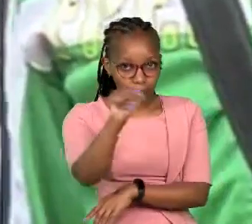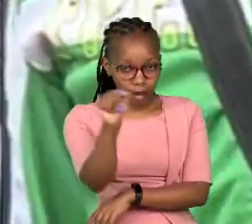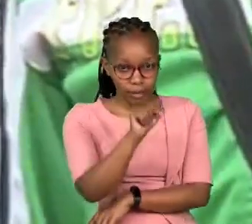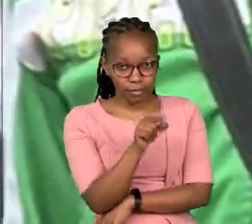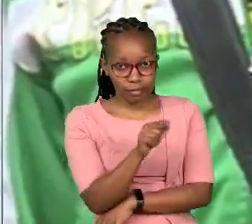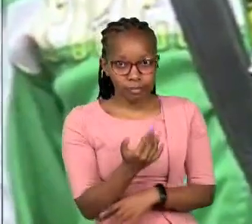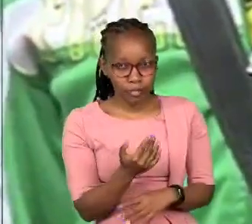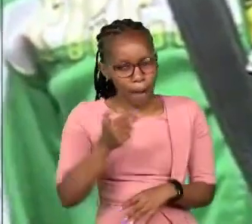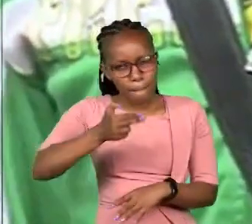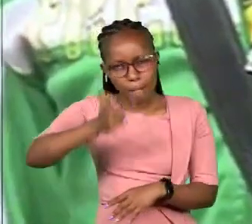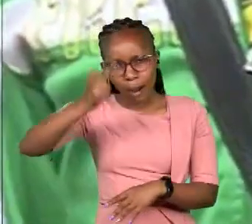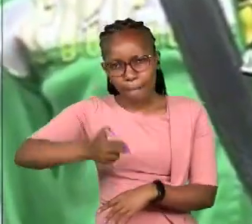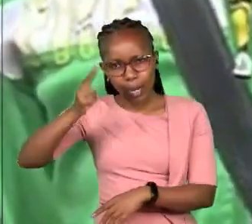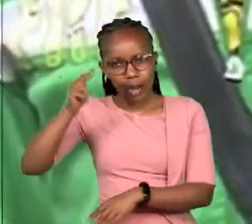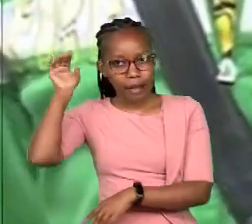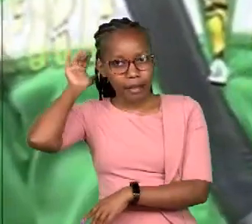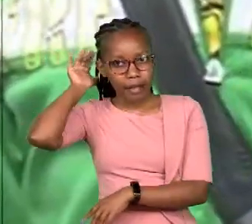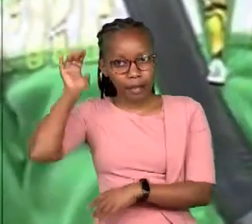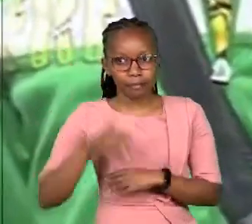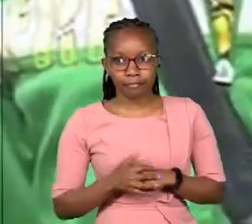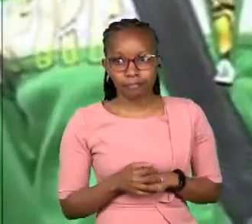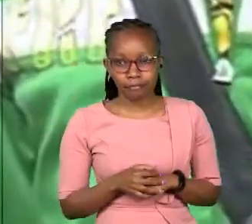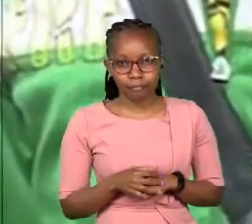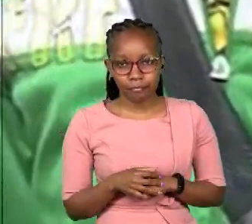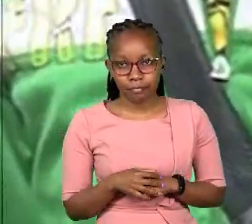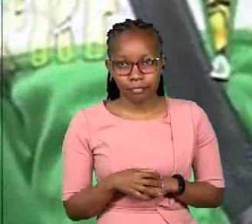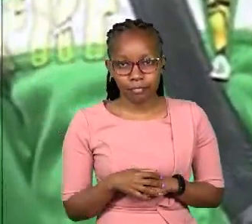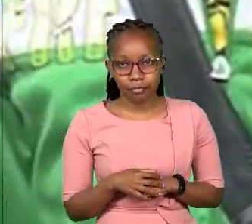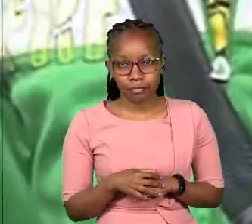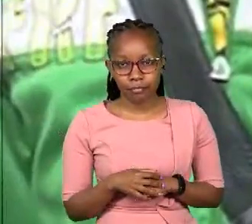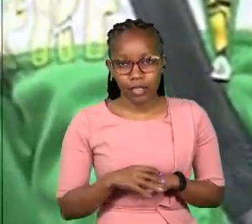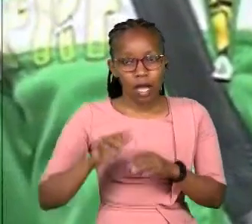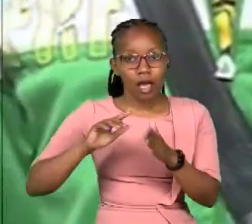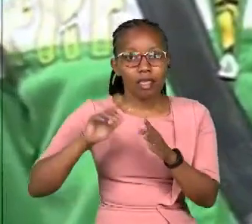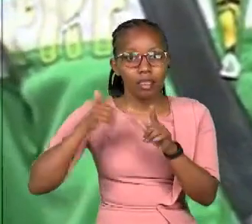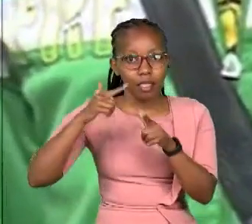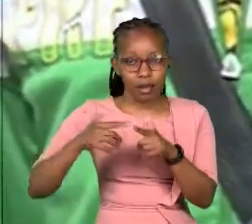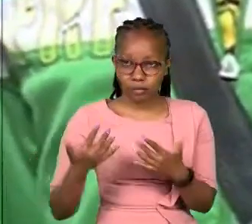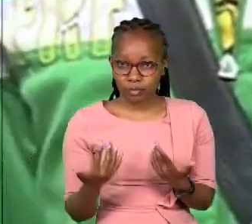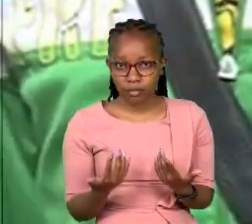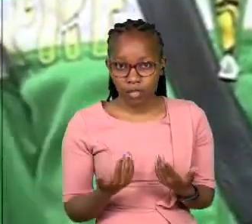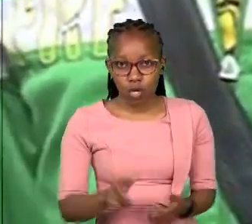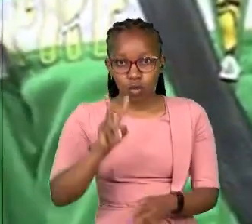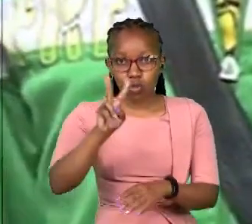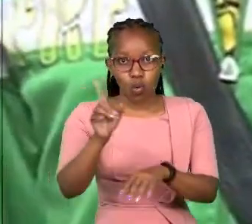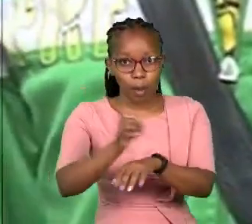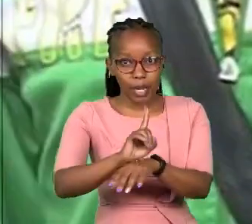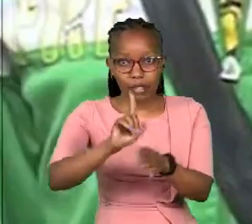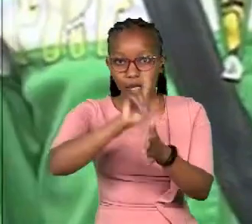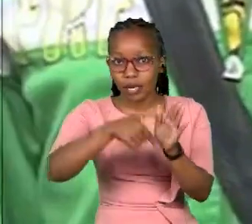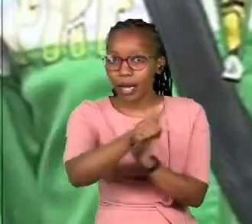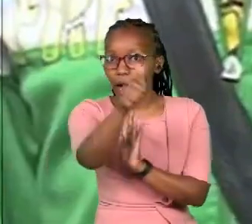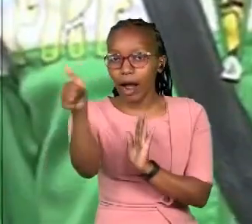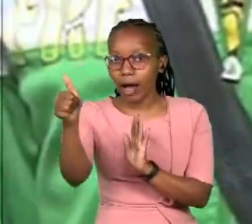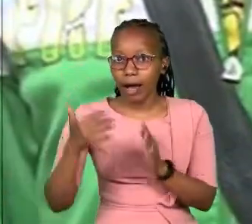kidogo tukasikia mlio wa risasi. Around kona iko hapo hivi around 100 meters tena. Kidogo kama 2 minutes tena sikifita. Machama wengine